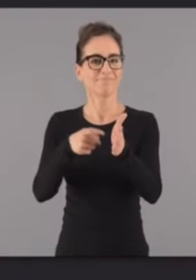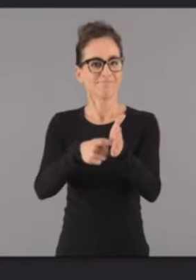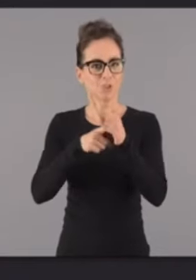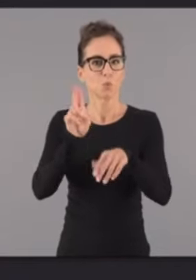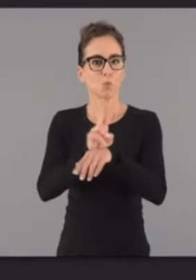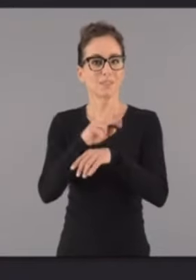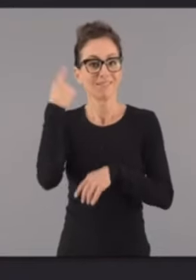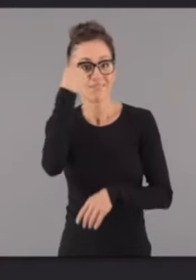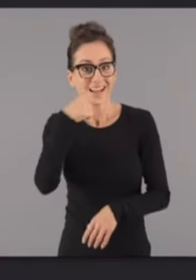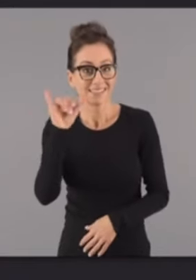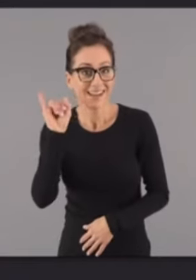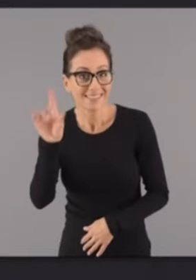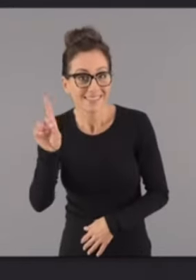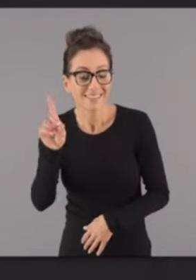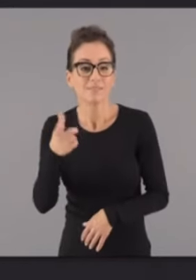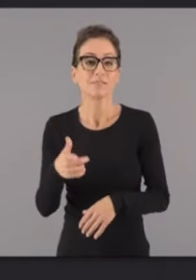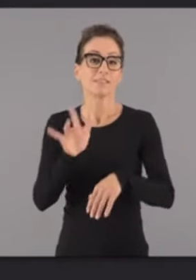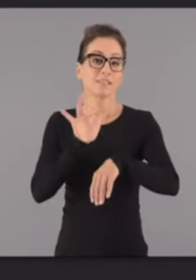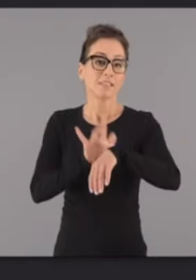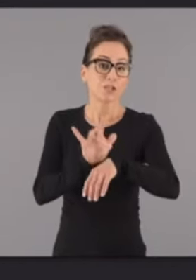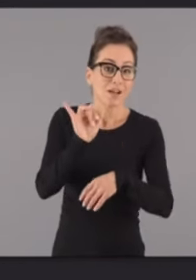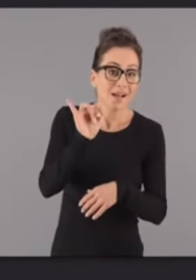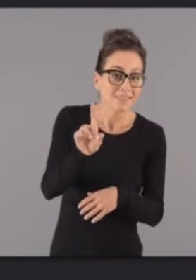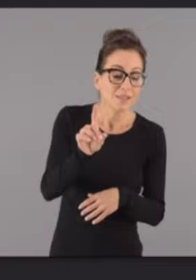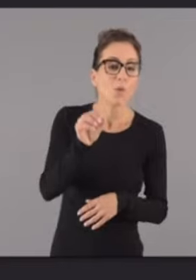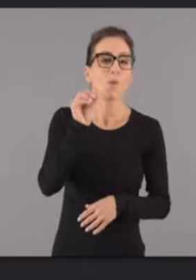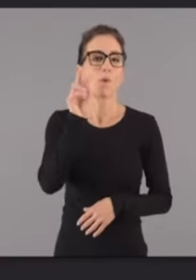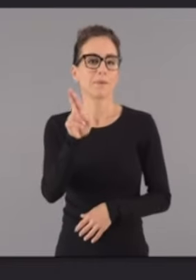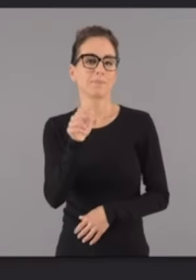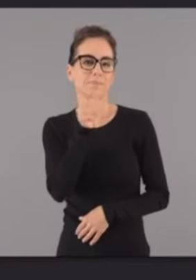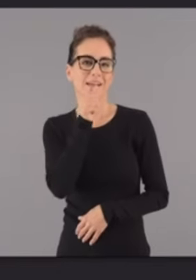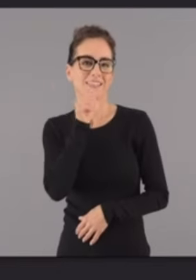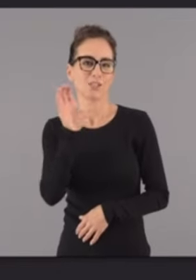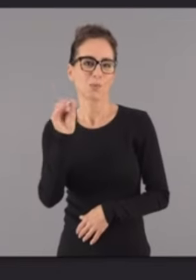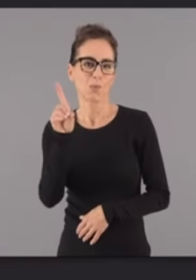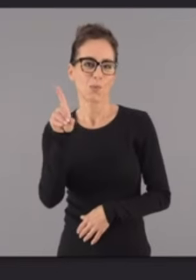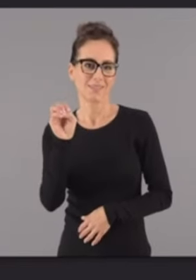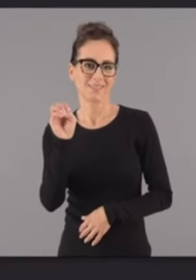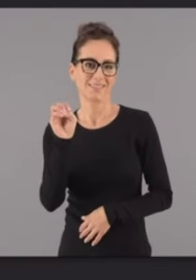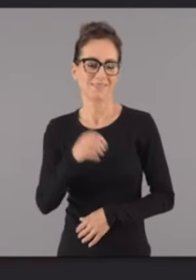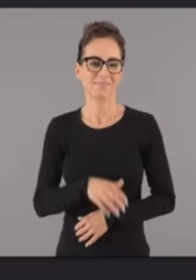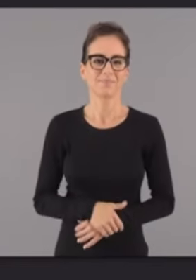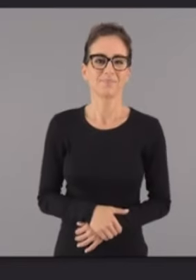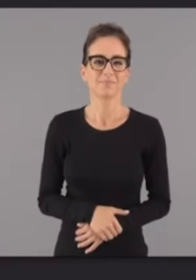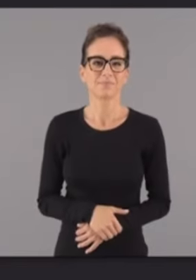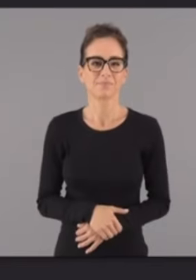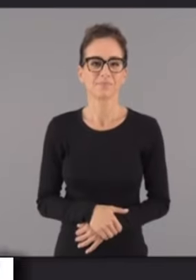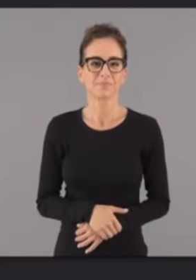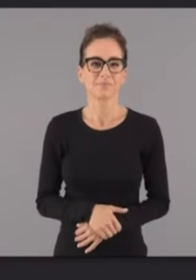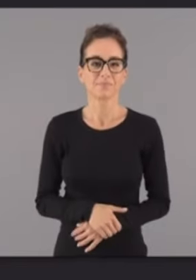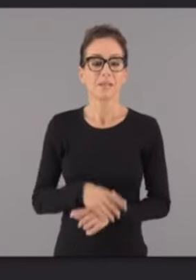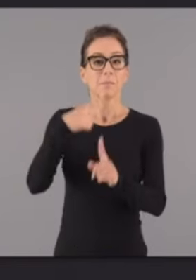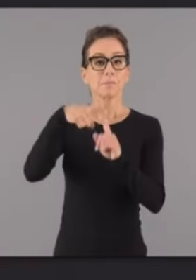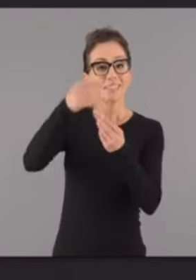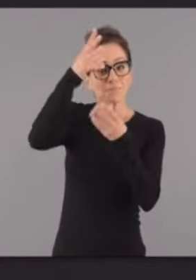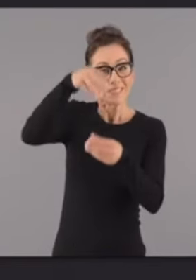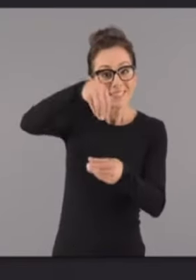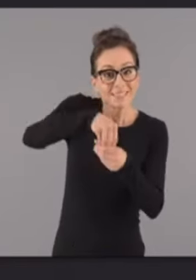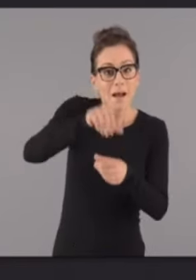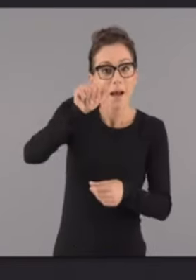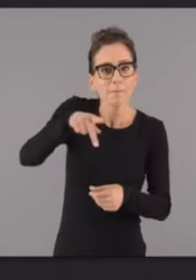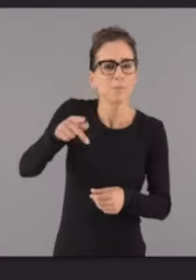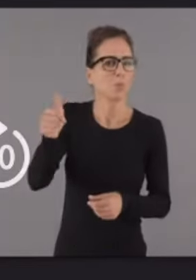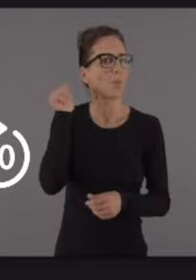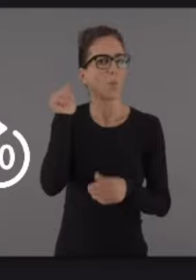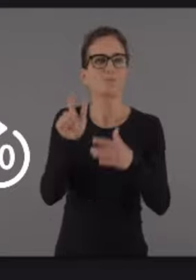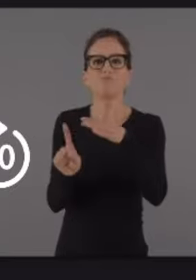to tap it they will be required to authenticate using face id touch id or your passcode an information from inside the